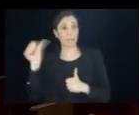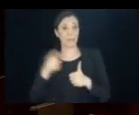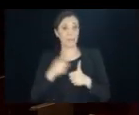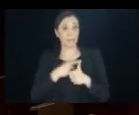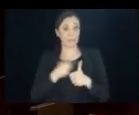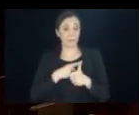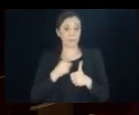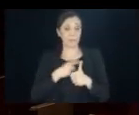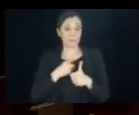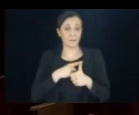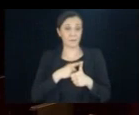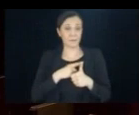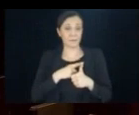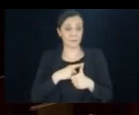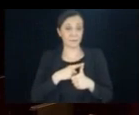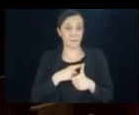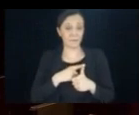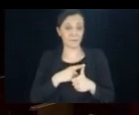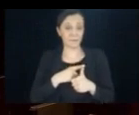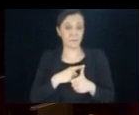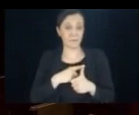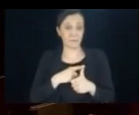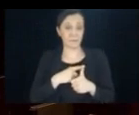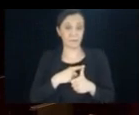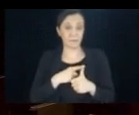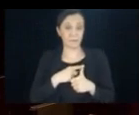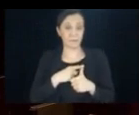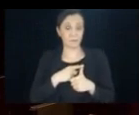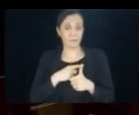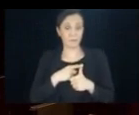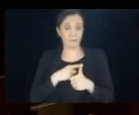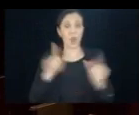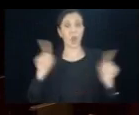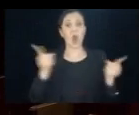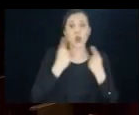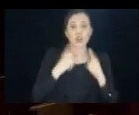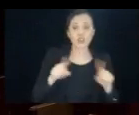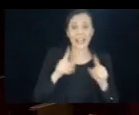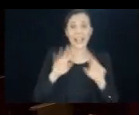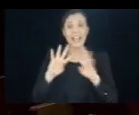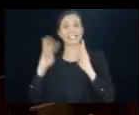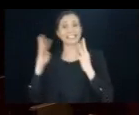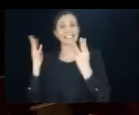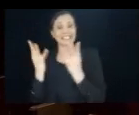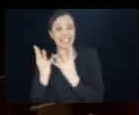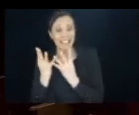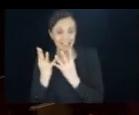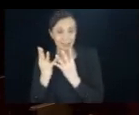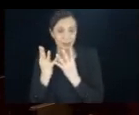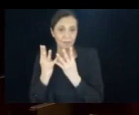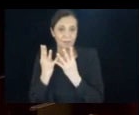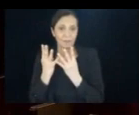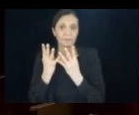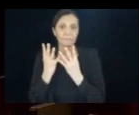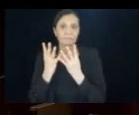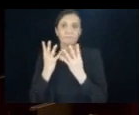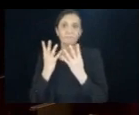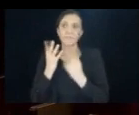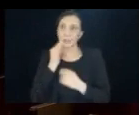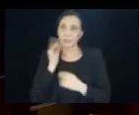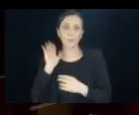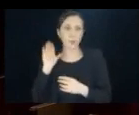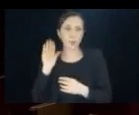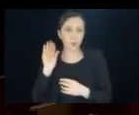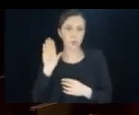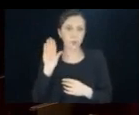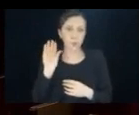La prima riguarda il tema concerti, il tema stadio, dove un giorno sì e